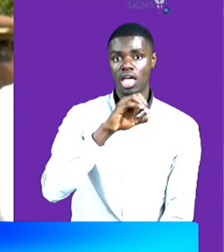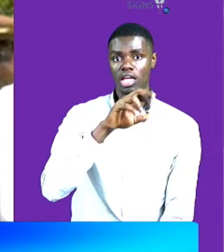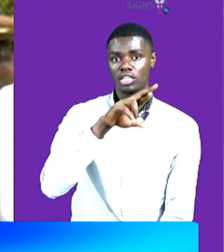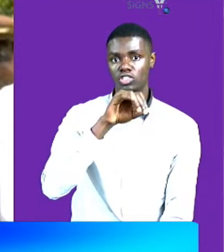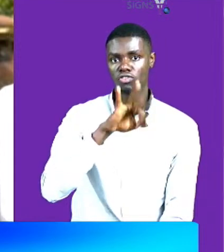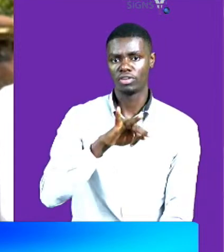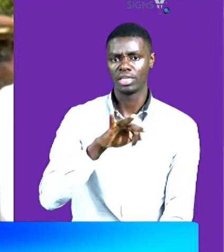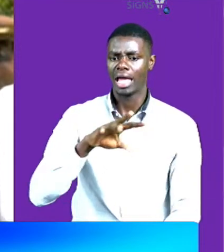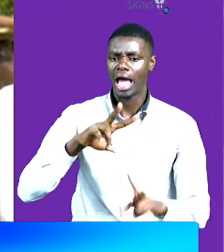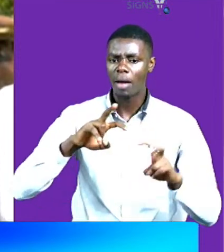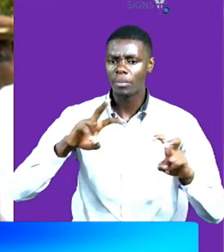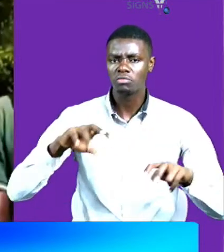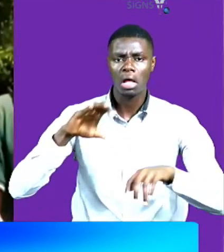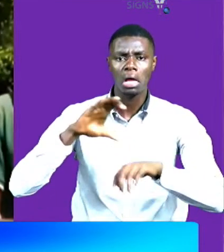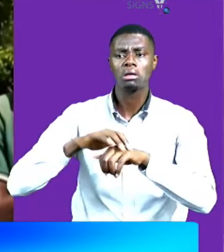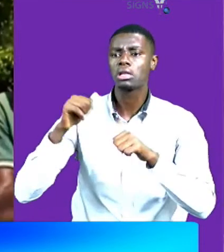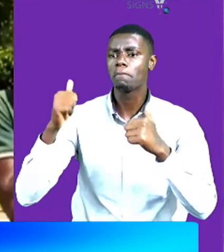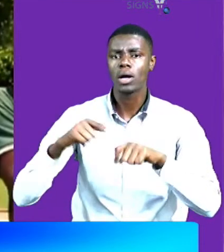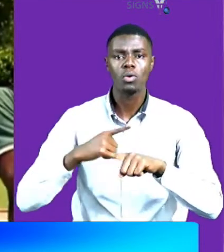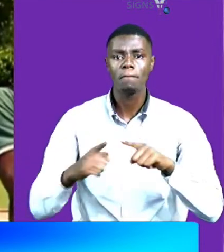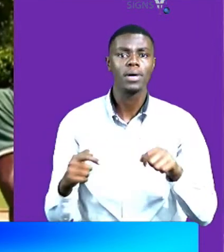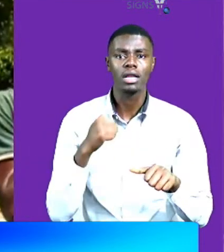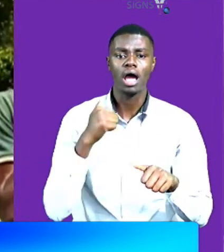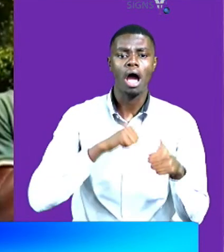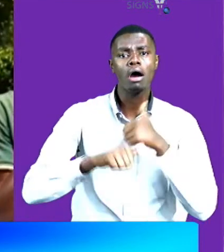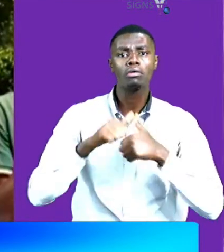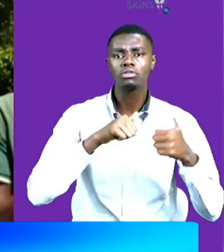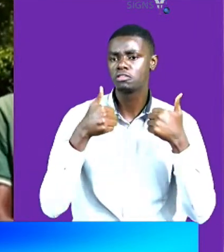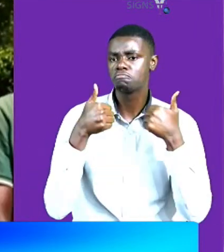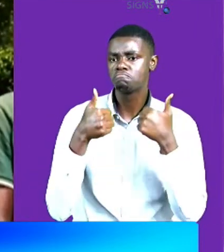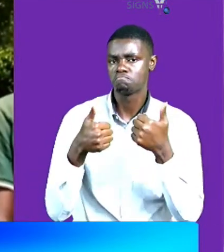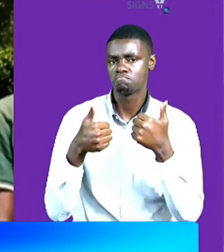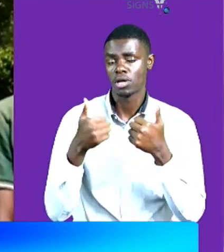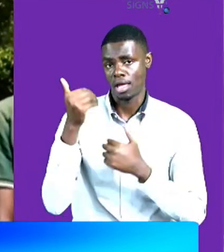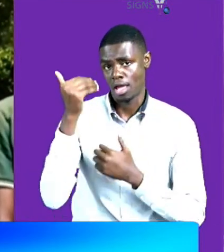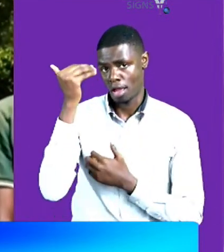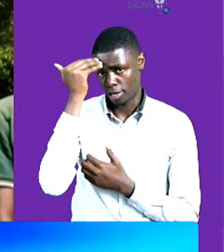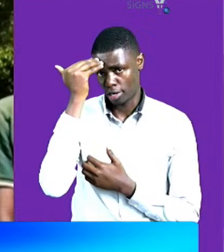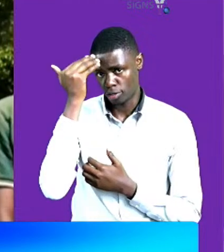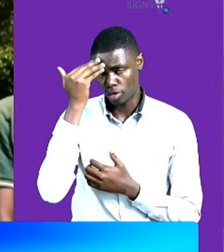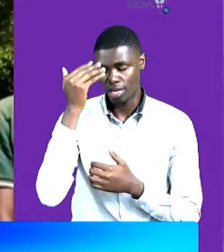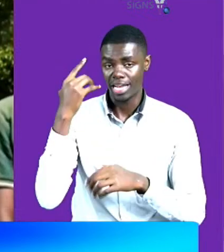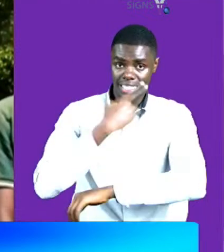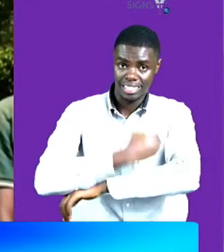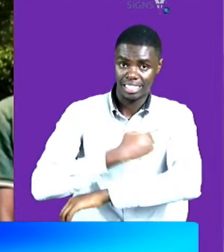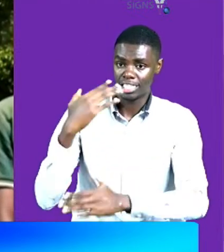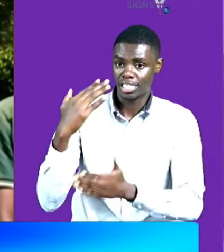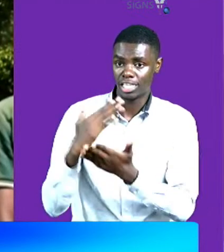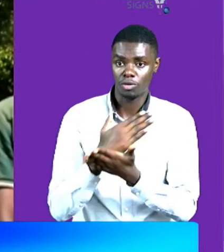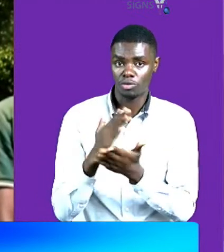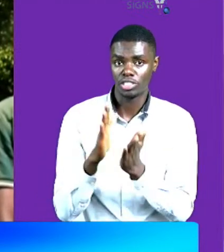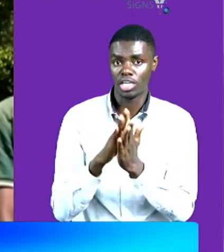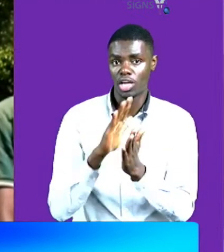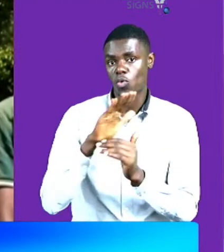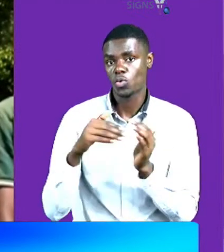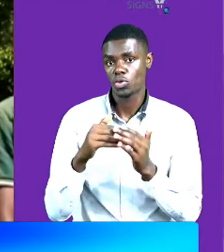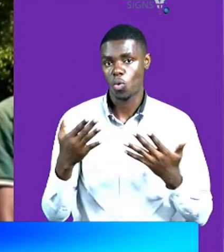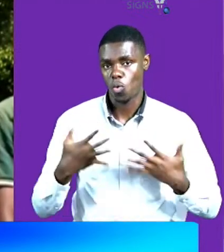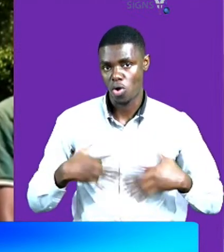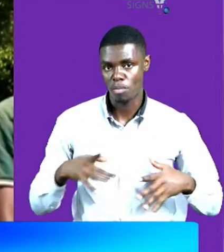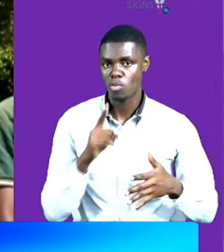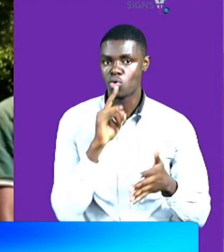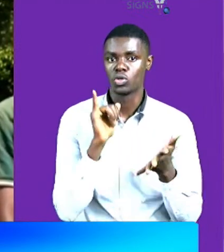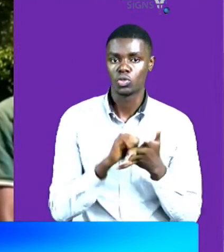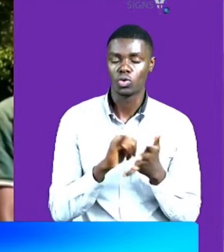kupata, lakini anafanya tendo kama hili. Kwa sababu tunajua ni siku ya kushare pamoja na kila mtu, ndio tuweze